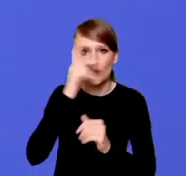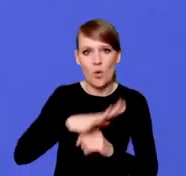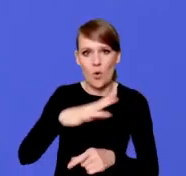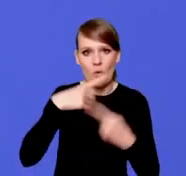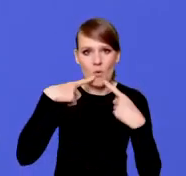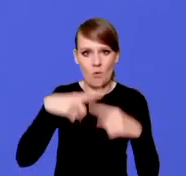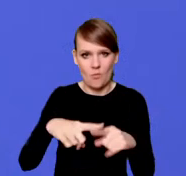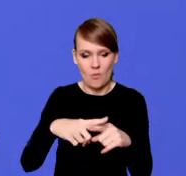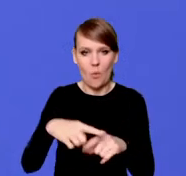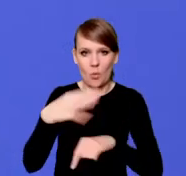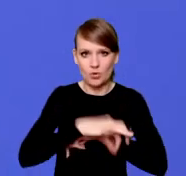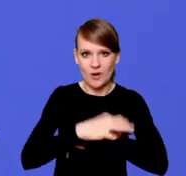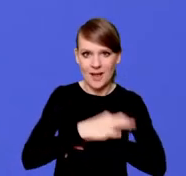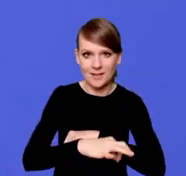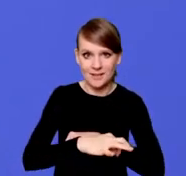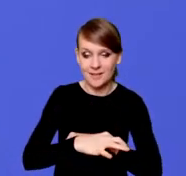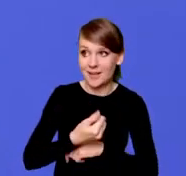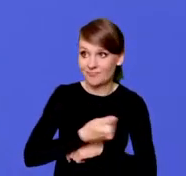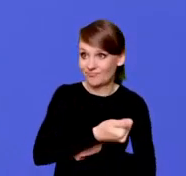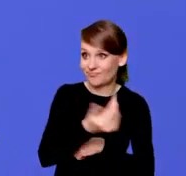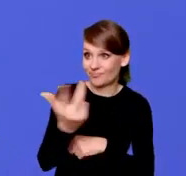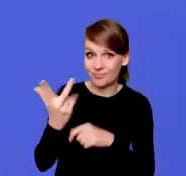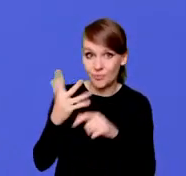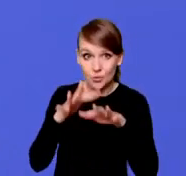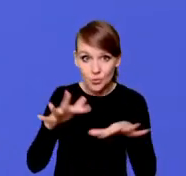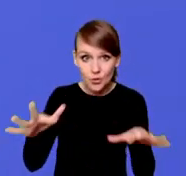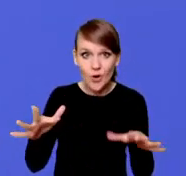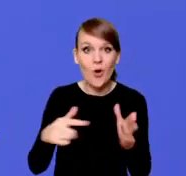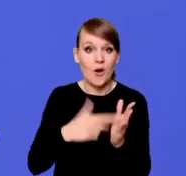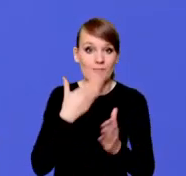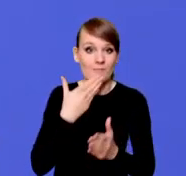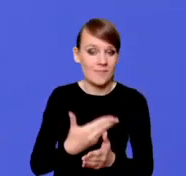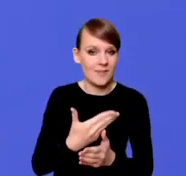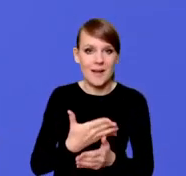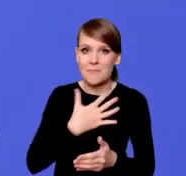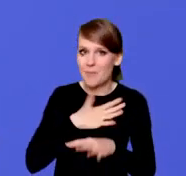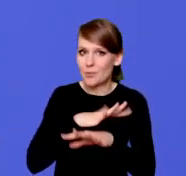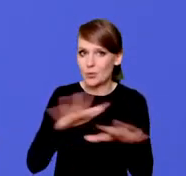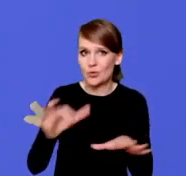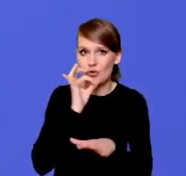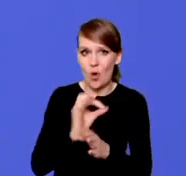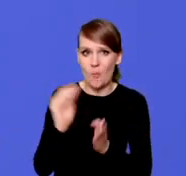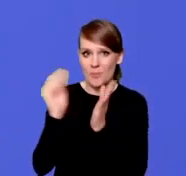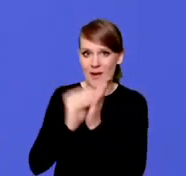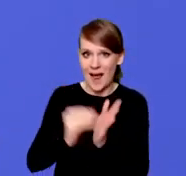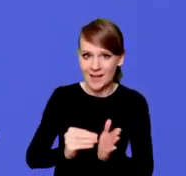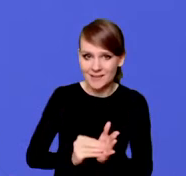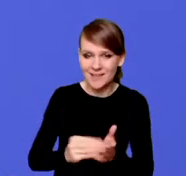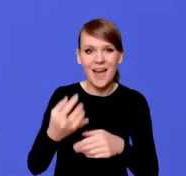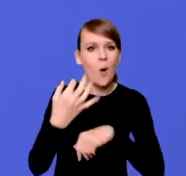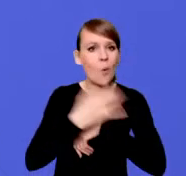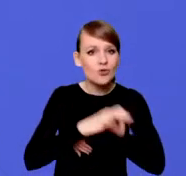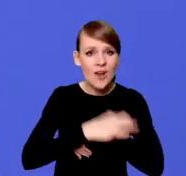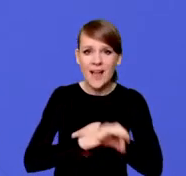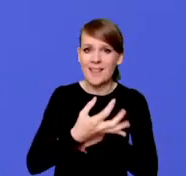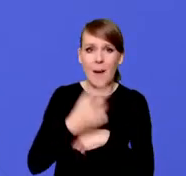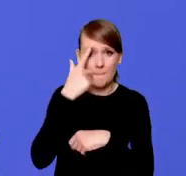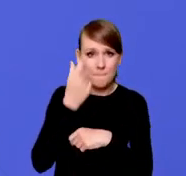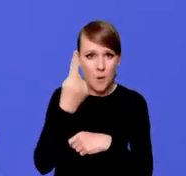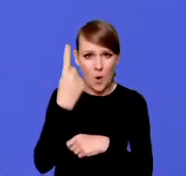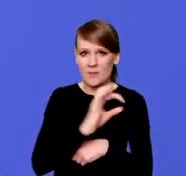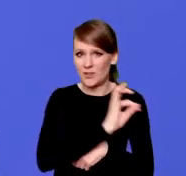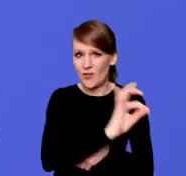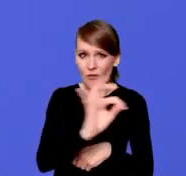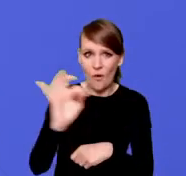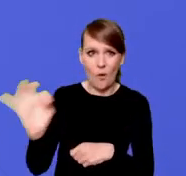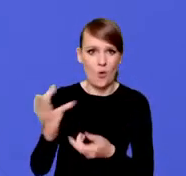daje nam ogromną liczbę dobrych praktyk, bo każda uczelnia przynosi nowe pomysły i nowe doświadczenia.